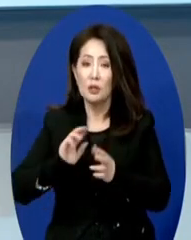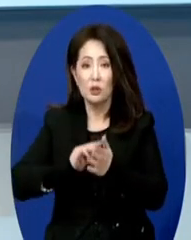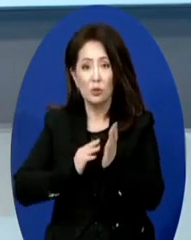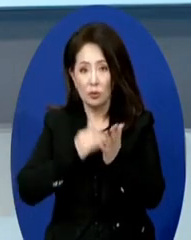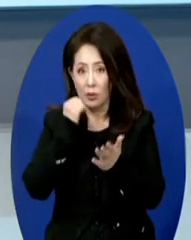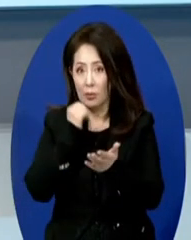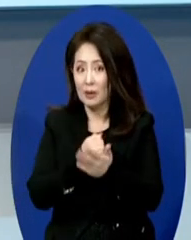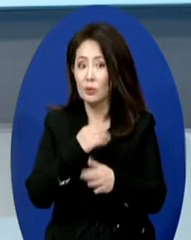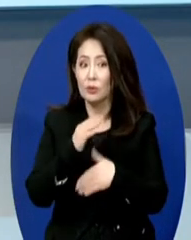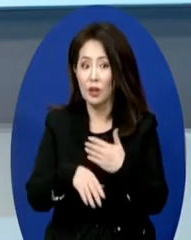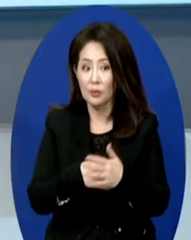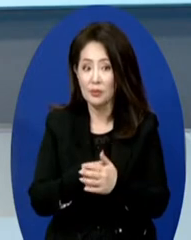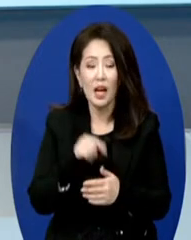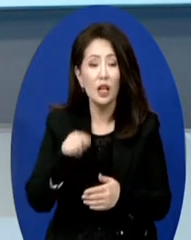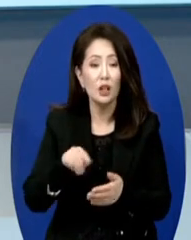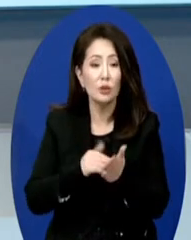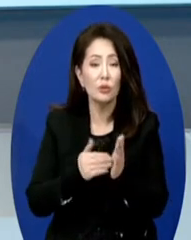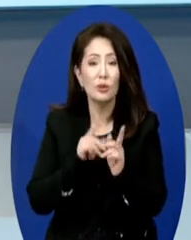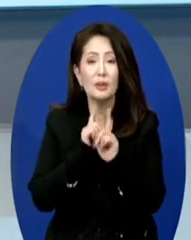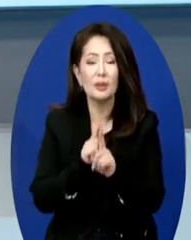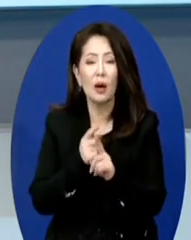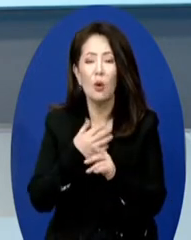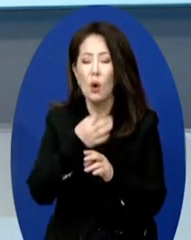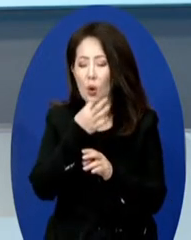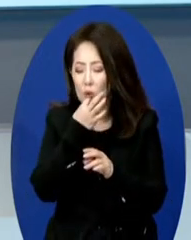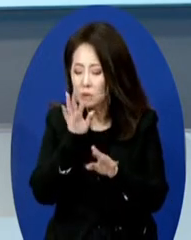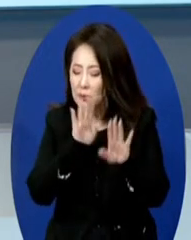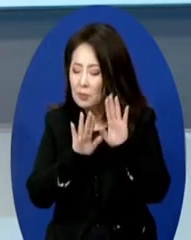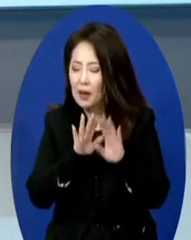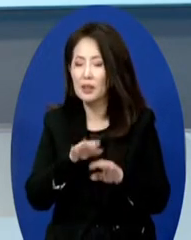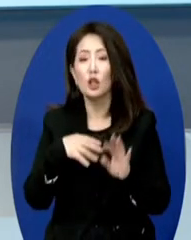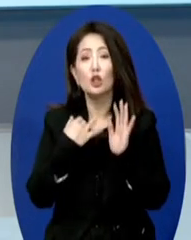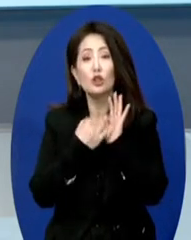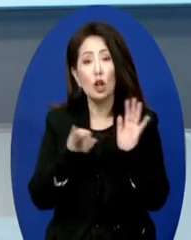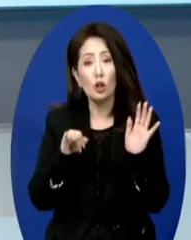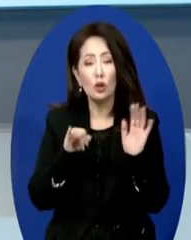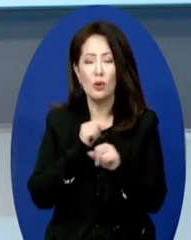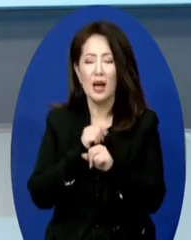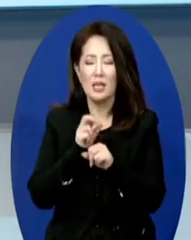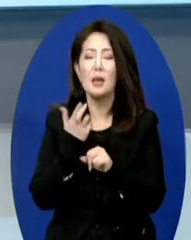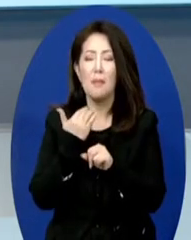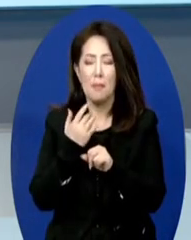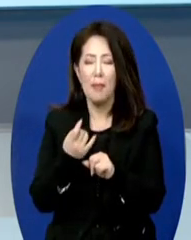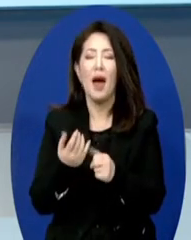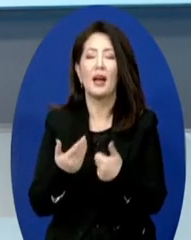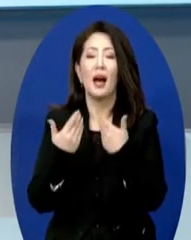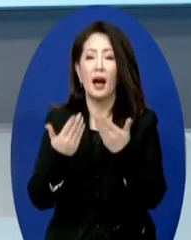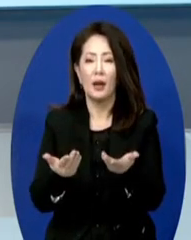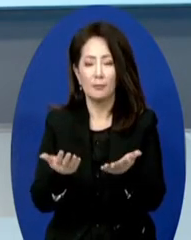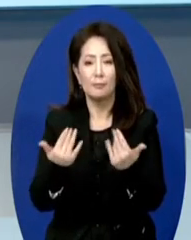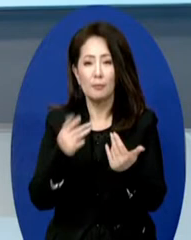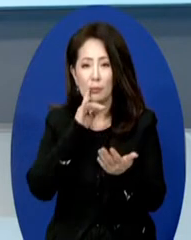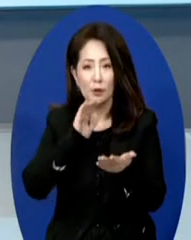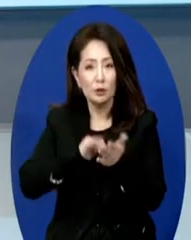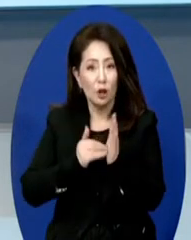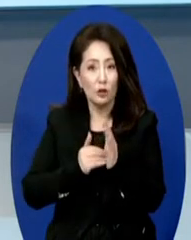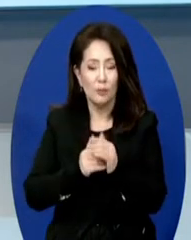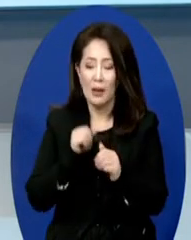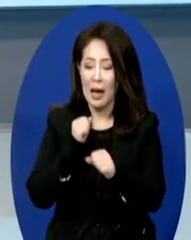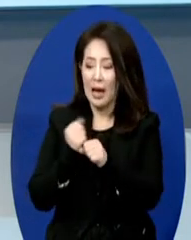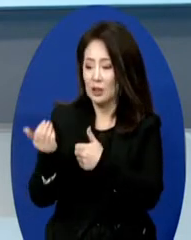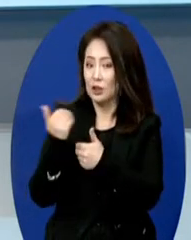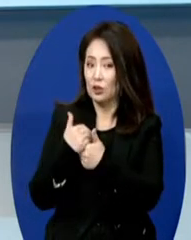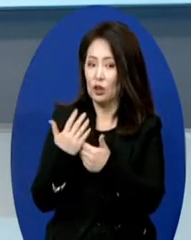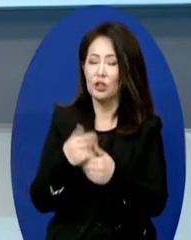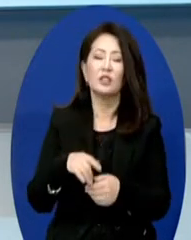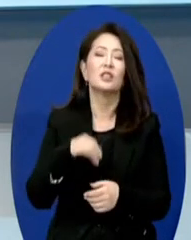бизнес төлөвлөгөө батлуулан хэрэгжүүлж байна. За энэ төлөвлөгөөний дагуу урьдчилсан байдлаар нийт 700 орчим ажлын байр бий болно гэж тооцоолж байгаа юм байна. Ажлын